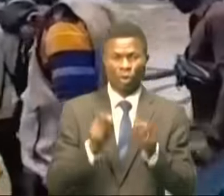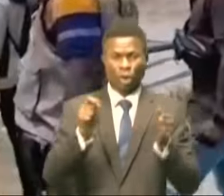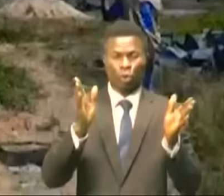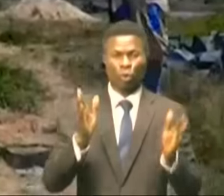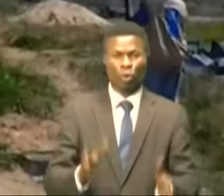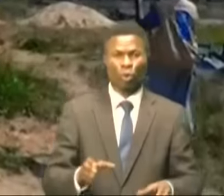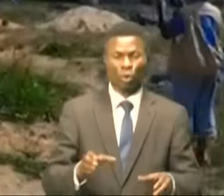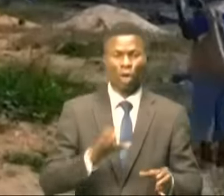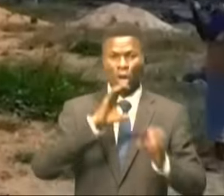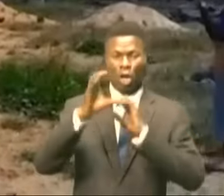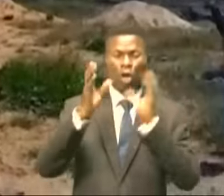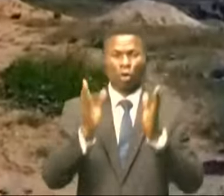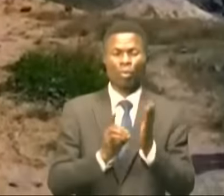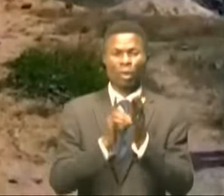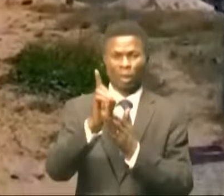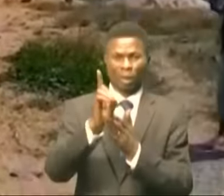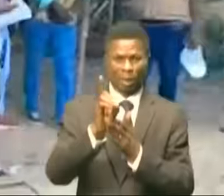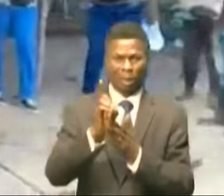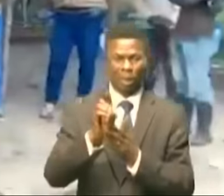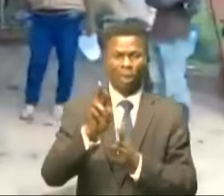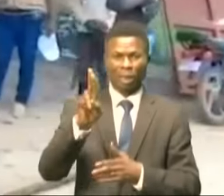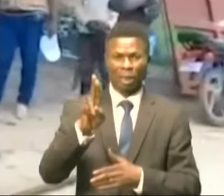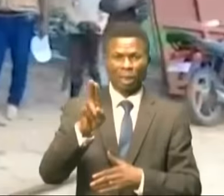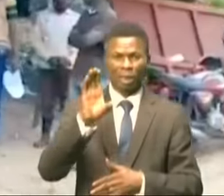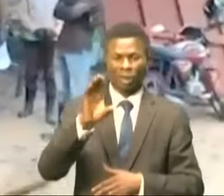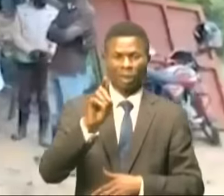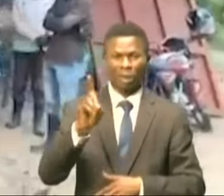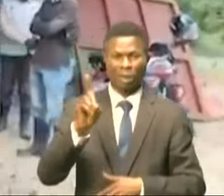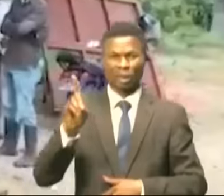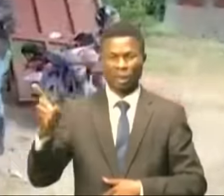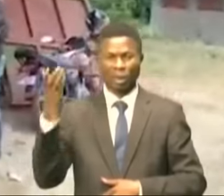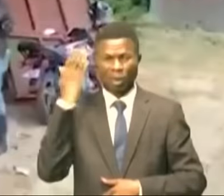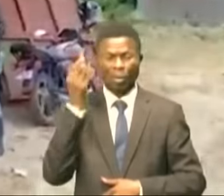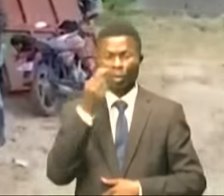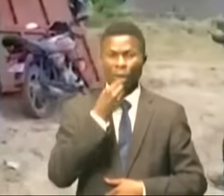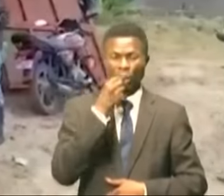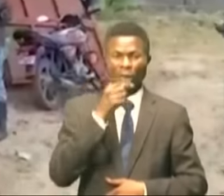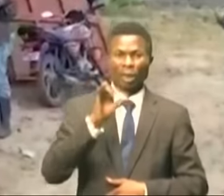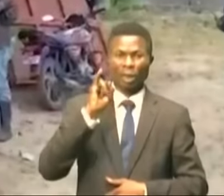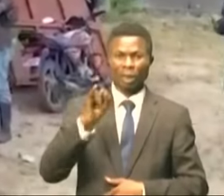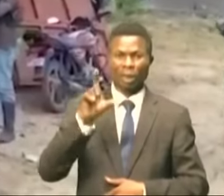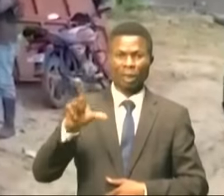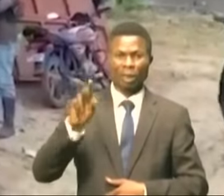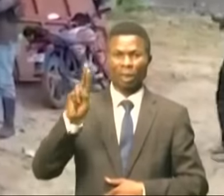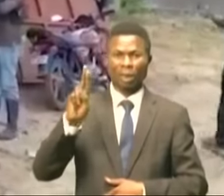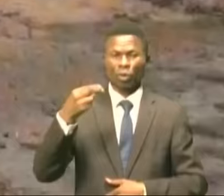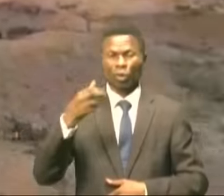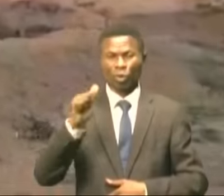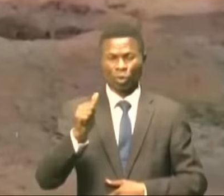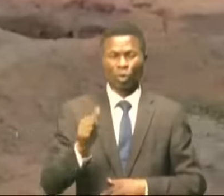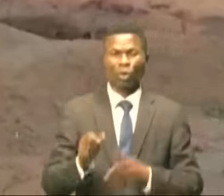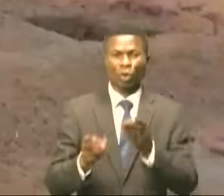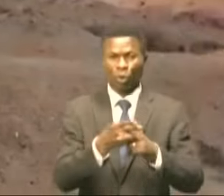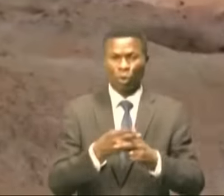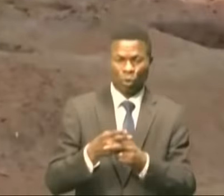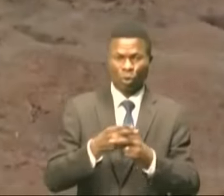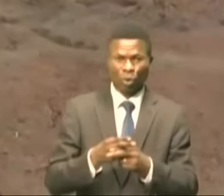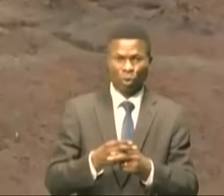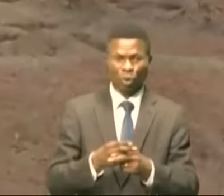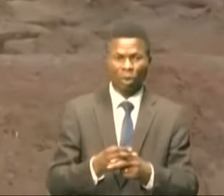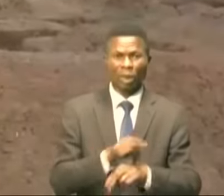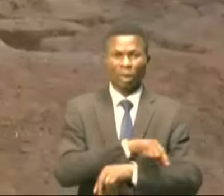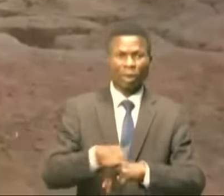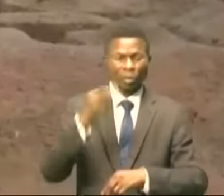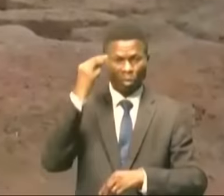et communicateurs du développement RCDD, Monsieur Joseph Ilunga, expert du comité technique de suivi, tutelle du ministère